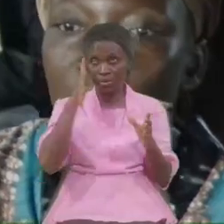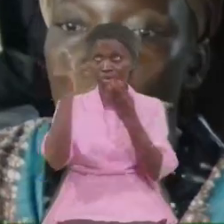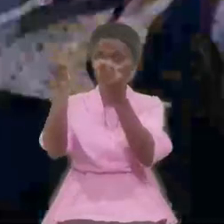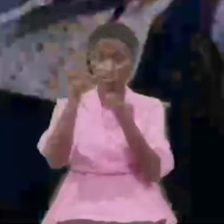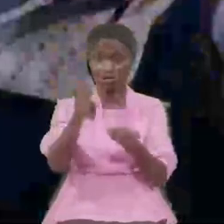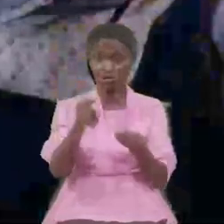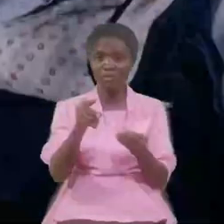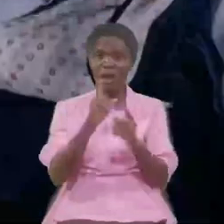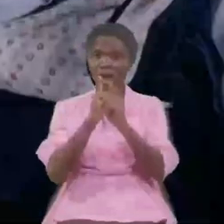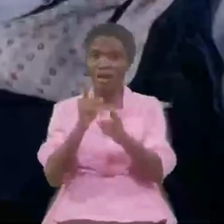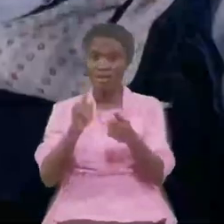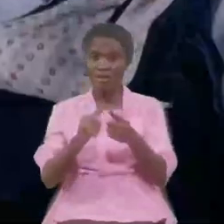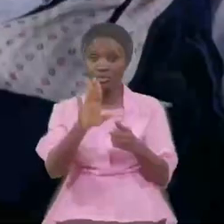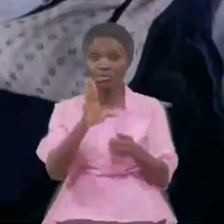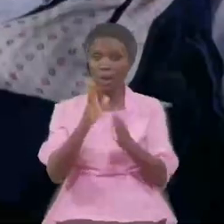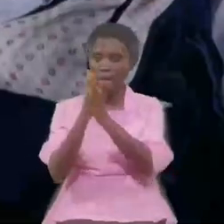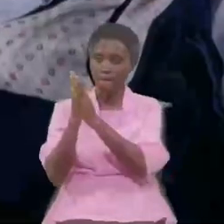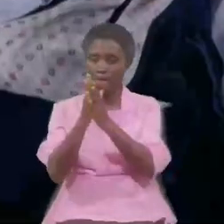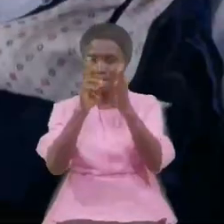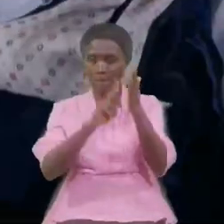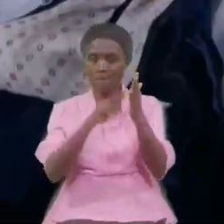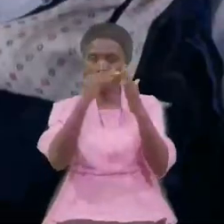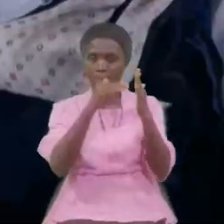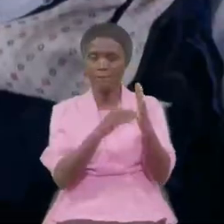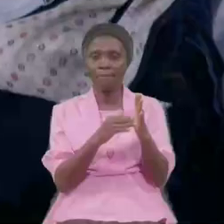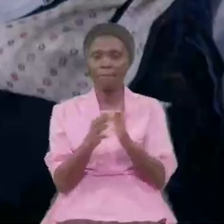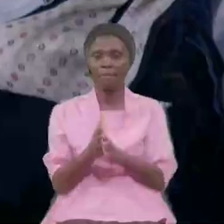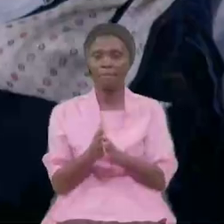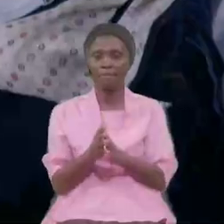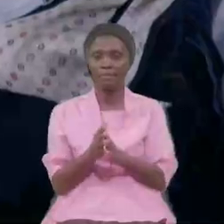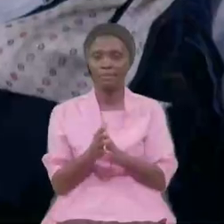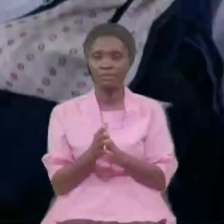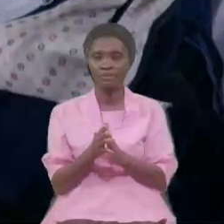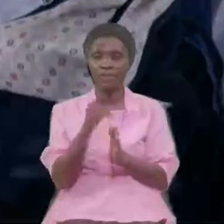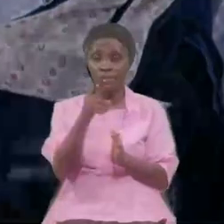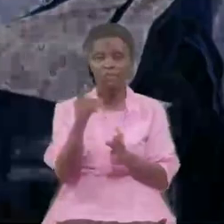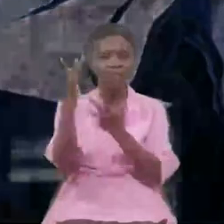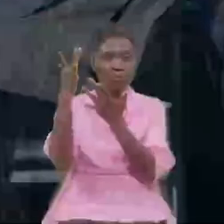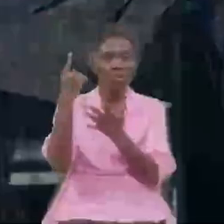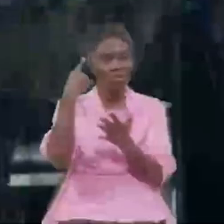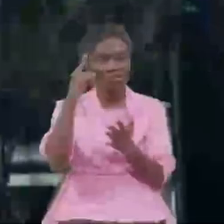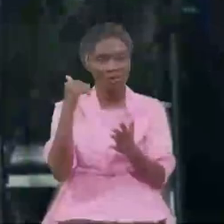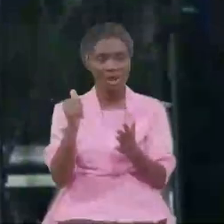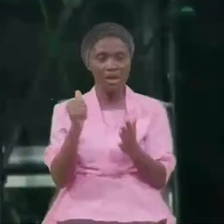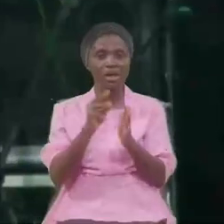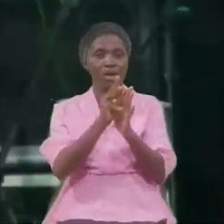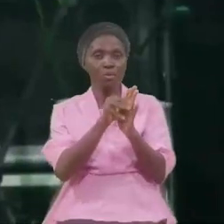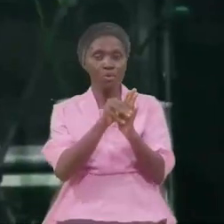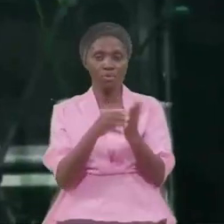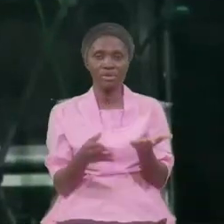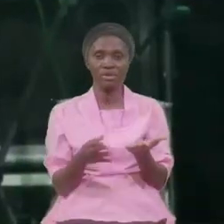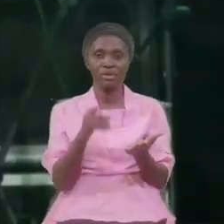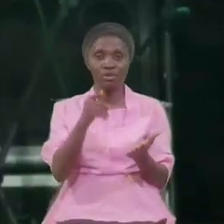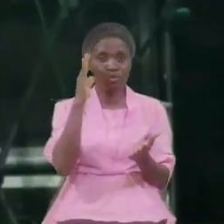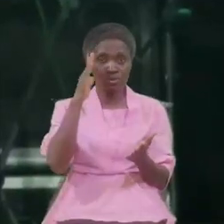Ce soir, le Seigneur vous accordera votre requête. Attendez un